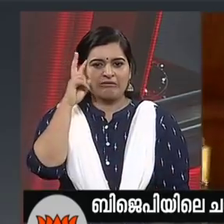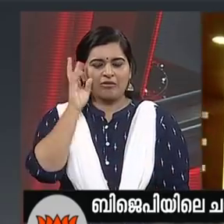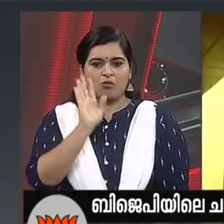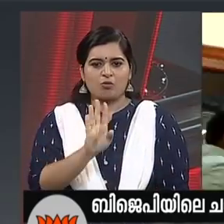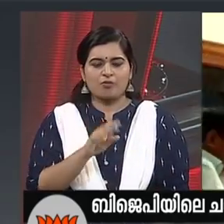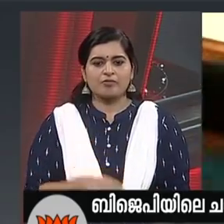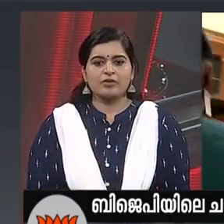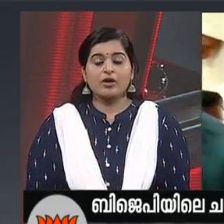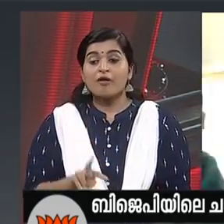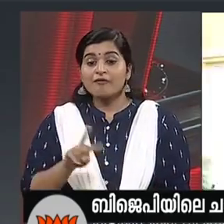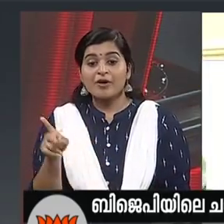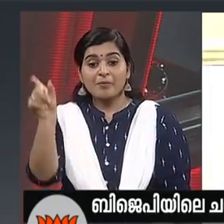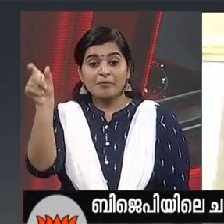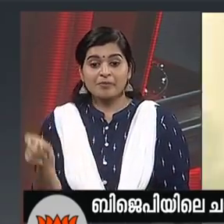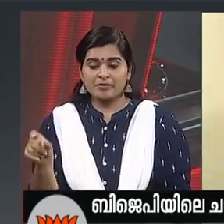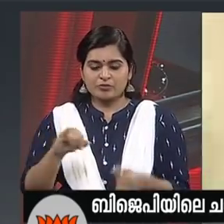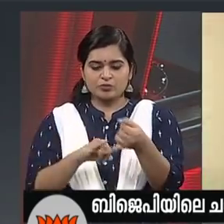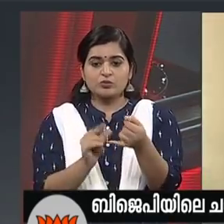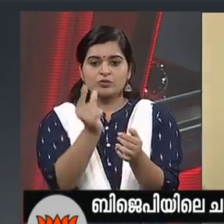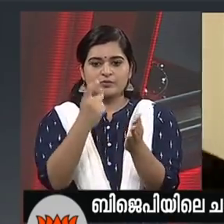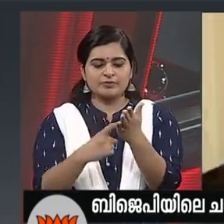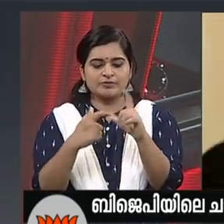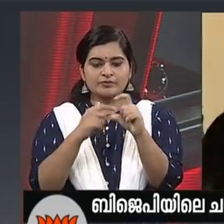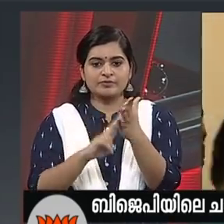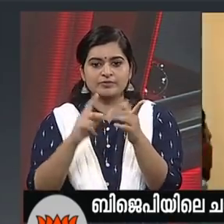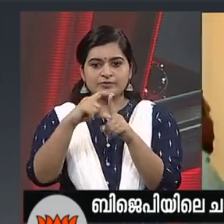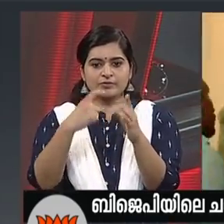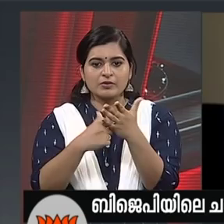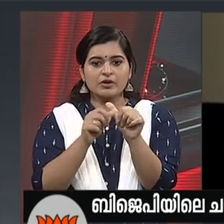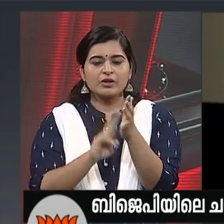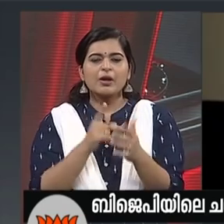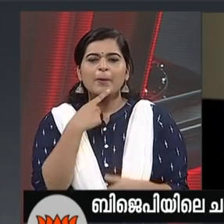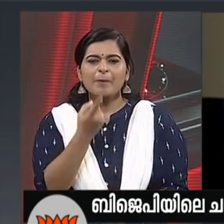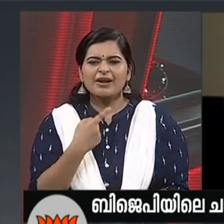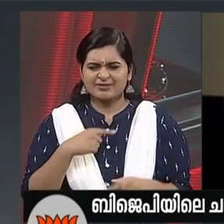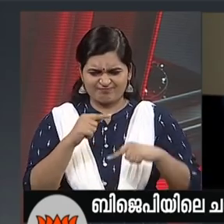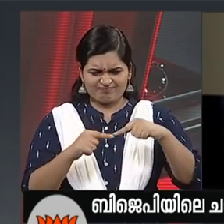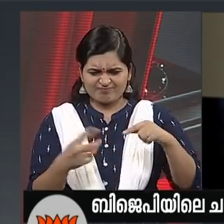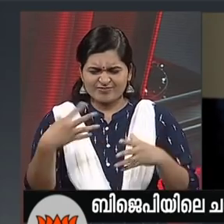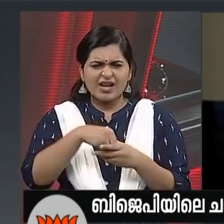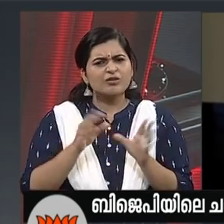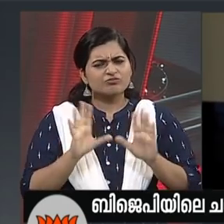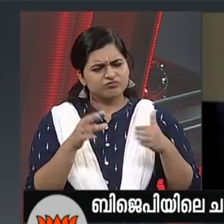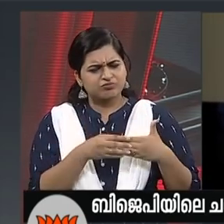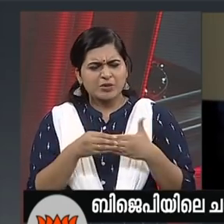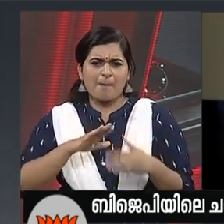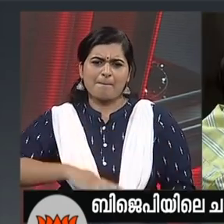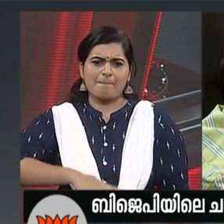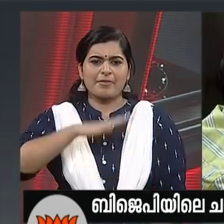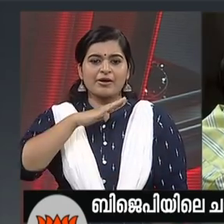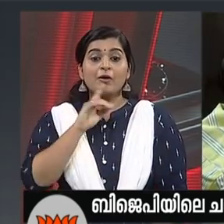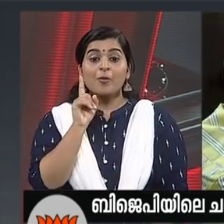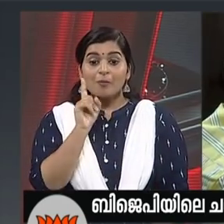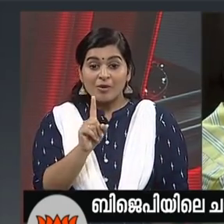താല്പര്യമെന്ന് സുരേന്ദ്രൻ പറഞ്ഞെങ്കിലും തിരുവനന്തപുരം, പാലക്കാട്, കാസർകോട്, പത്തനംതിട്ട, തൃശ്ശൂർ അടക്കം വിവിധ ജില്ലകളിലെ A+ സീറ്റുകളിലെ